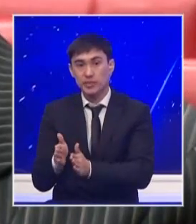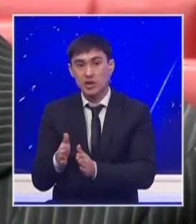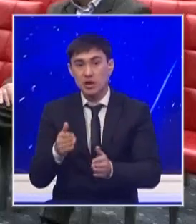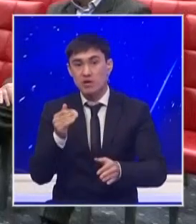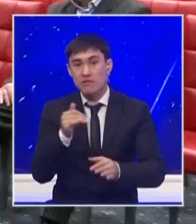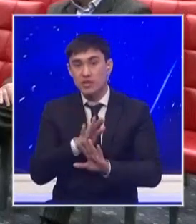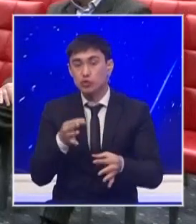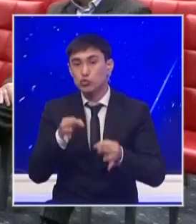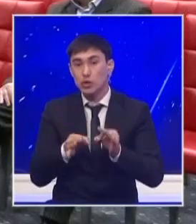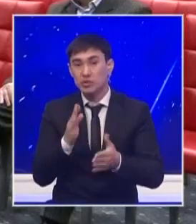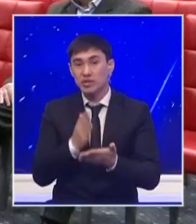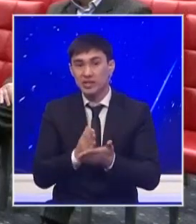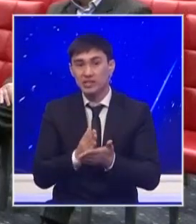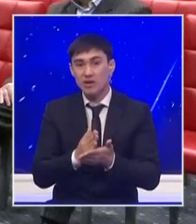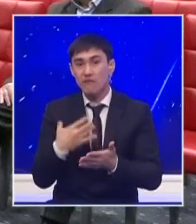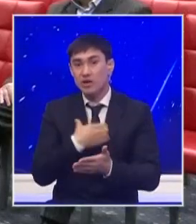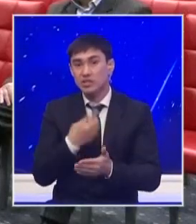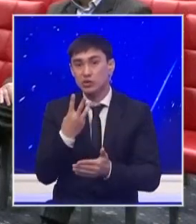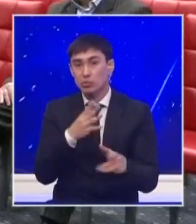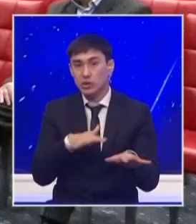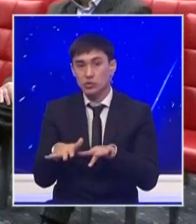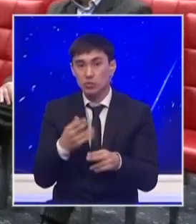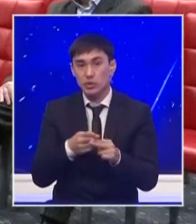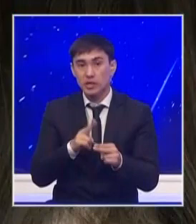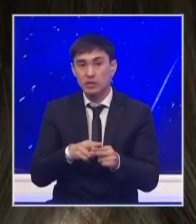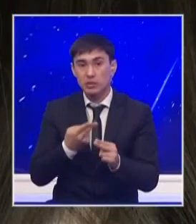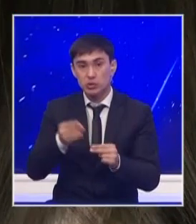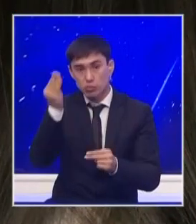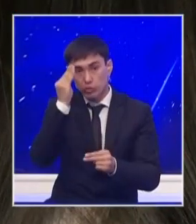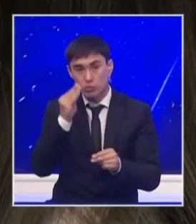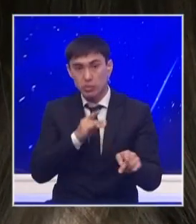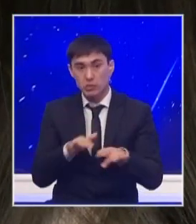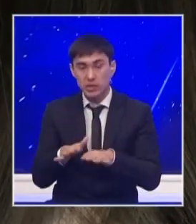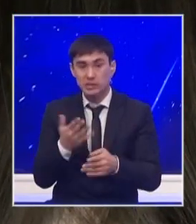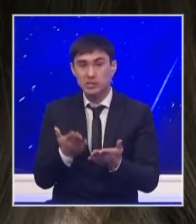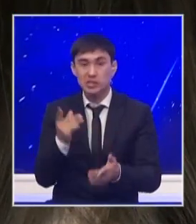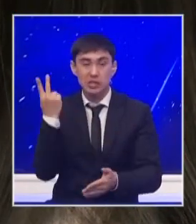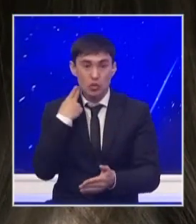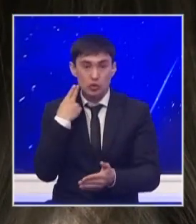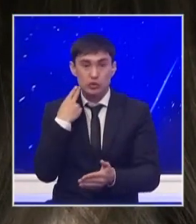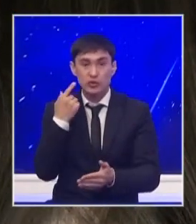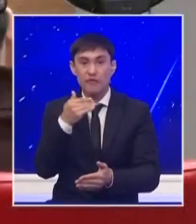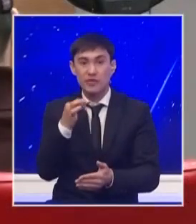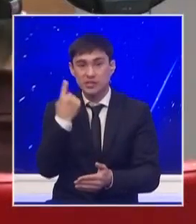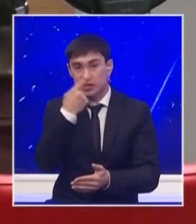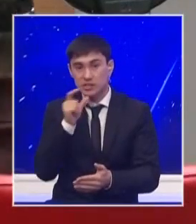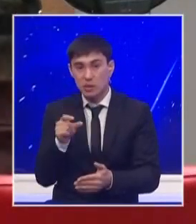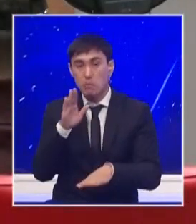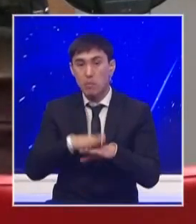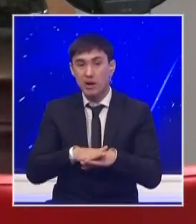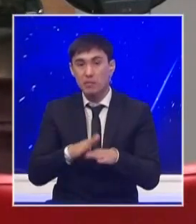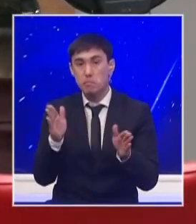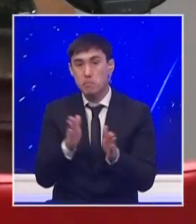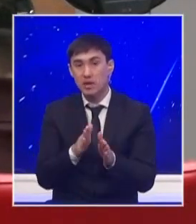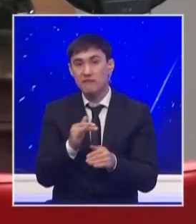внесудебное является наиболее важной из трех процедур при этом данный способ применяется если задолженность физического лица перед банком